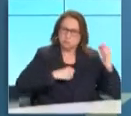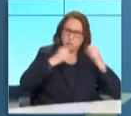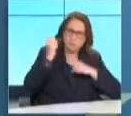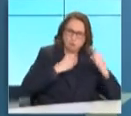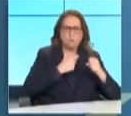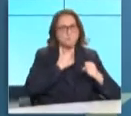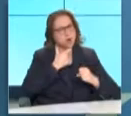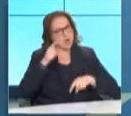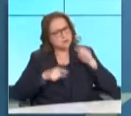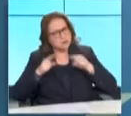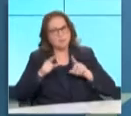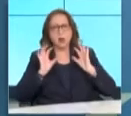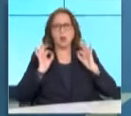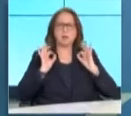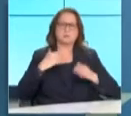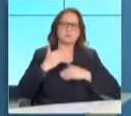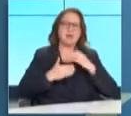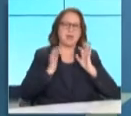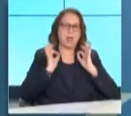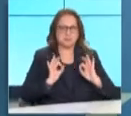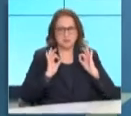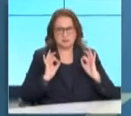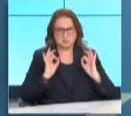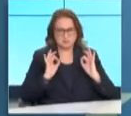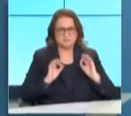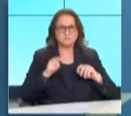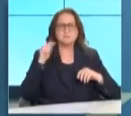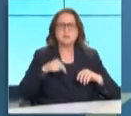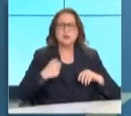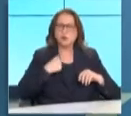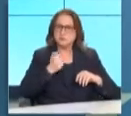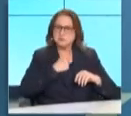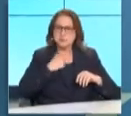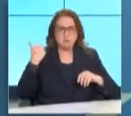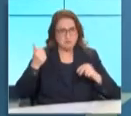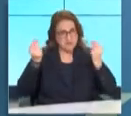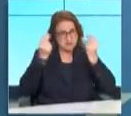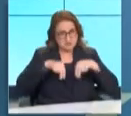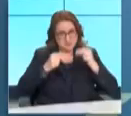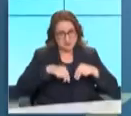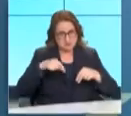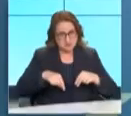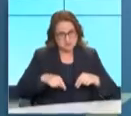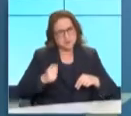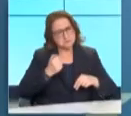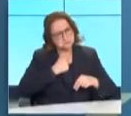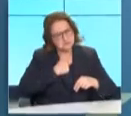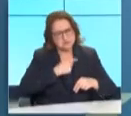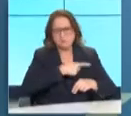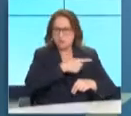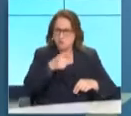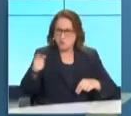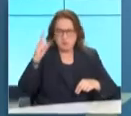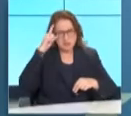είναι ικανοποιητικά και νομίζω ότι είναι συμπεράσματα τα οποία θα τα λάβουν υπόψη τους και οι αγορές, οι οποίες βλέπουν, ακούν, παρακολουθούν